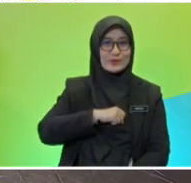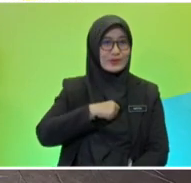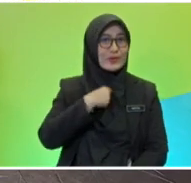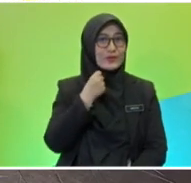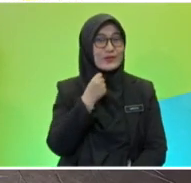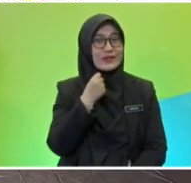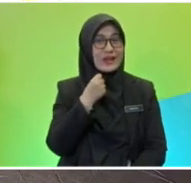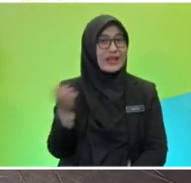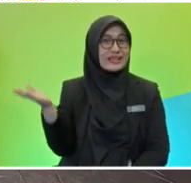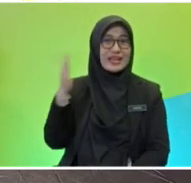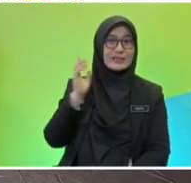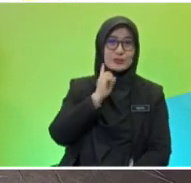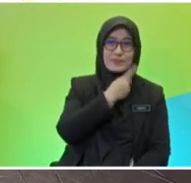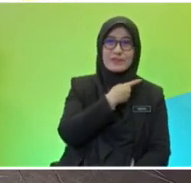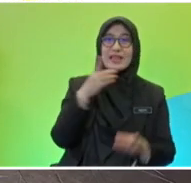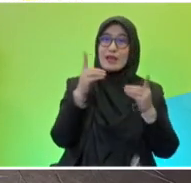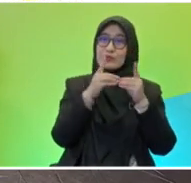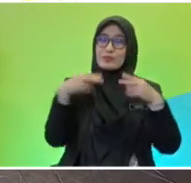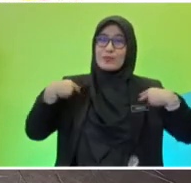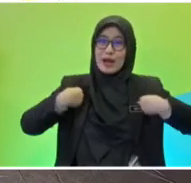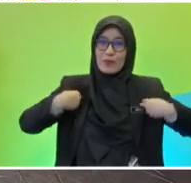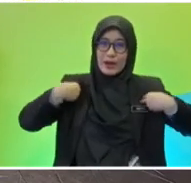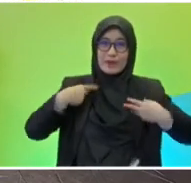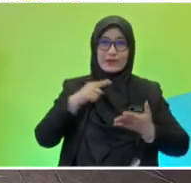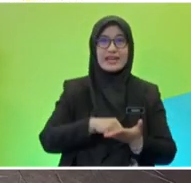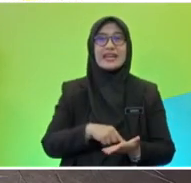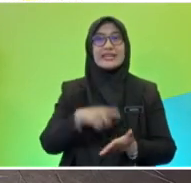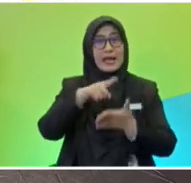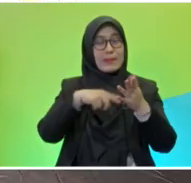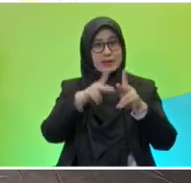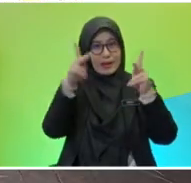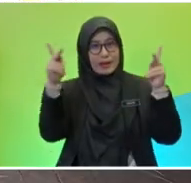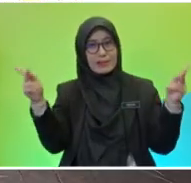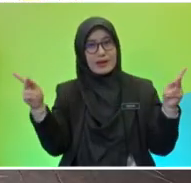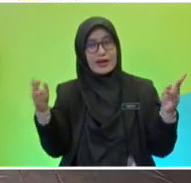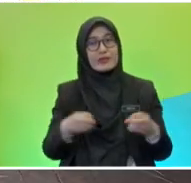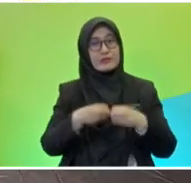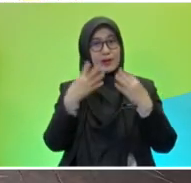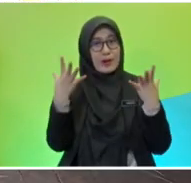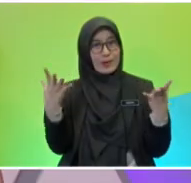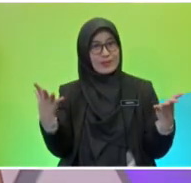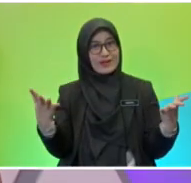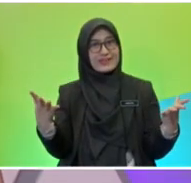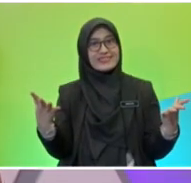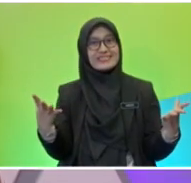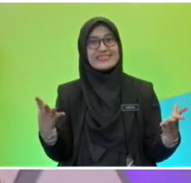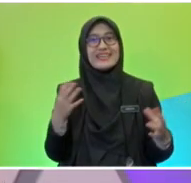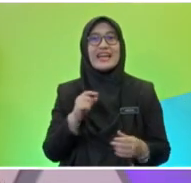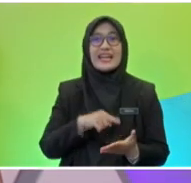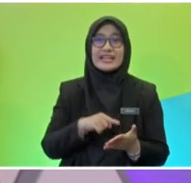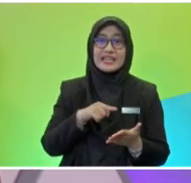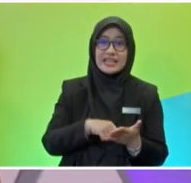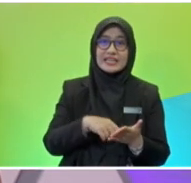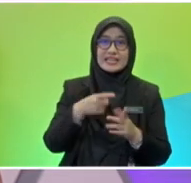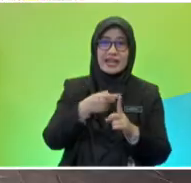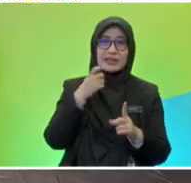Seronok tak? Okey, jom kita terokok haiwan dalam ni. Wah, apa khabar semua? Baik. Ramainya. Wah, ini daripada sekolah mana